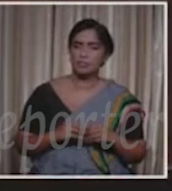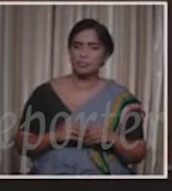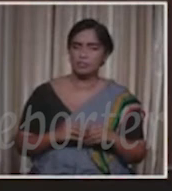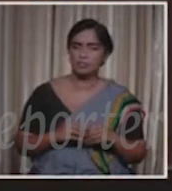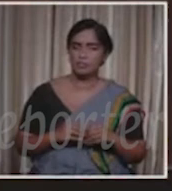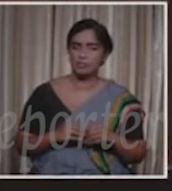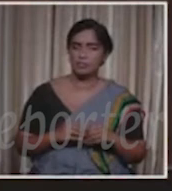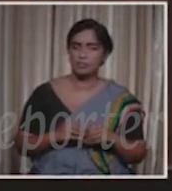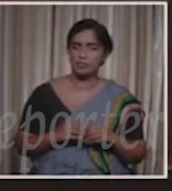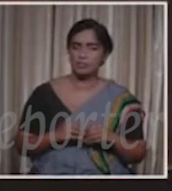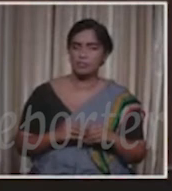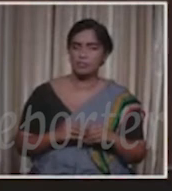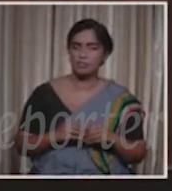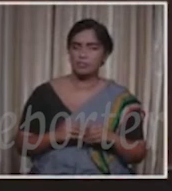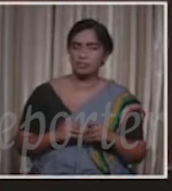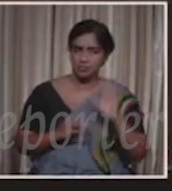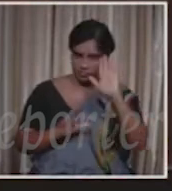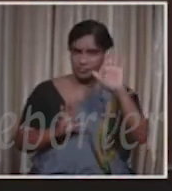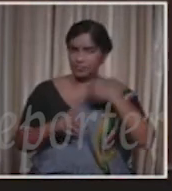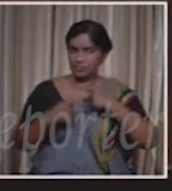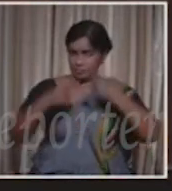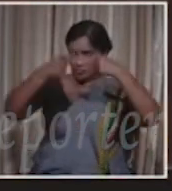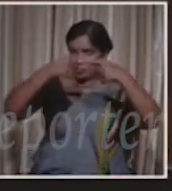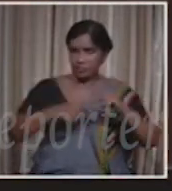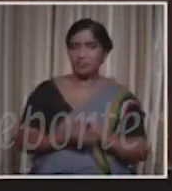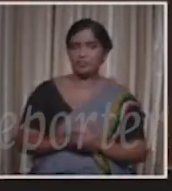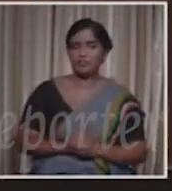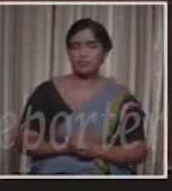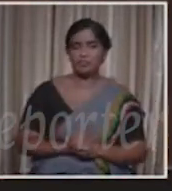නෑ මගේ පොඩකින් පොඩකින් මගෙන් නැ කිව්වේ. ඔව්.